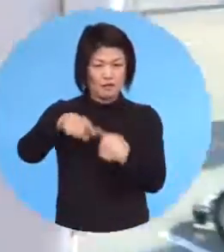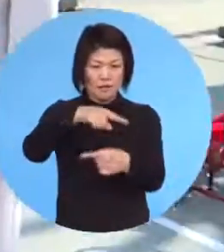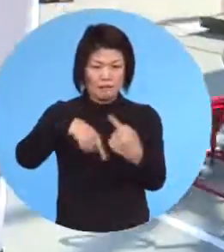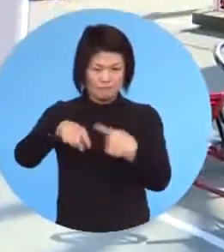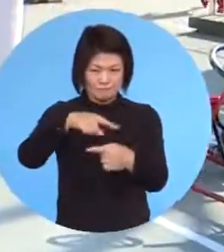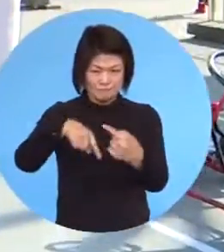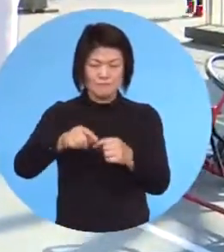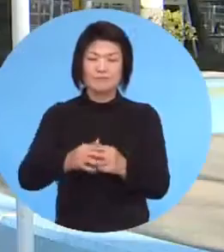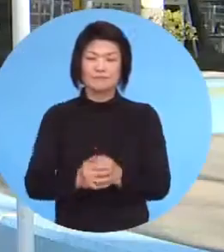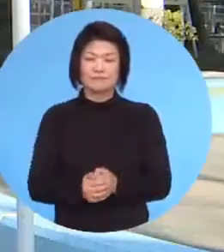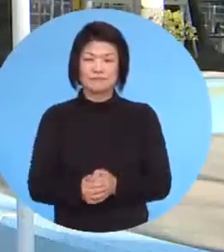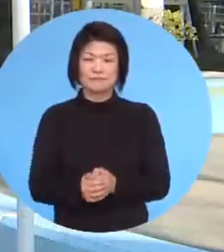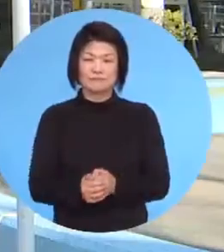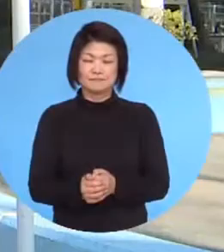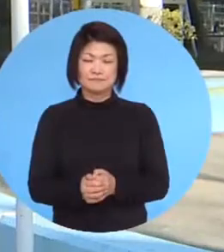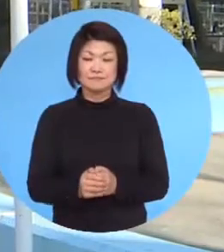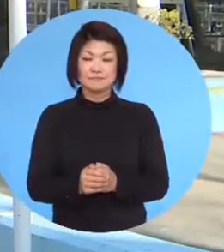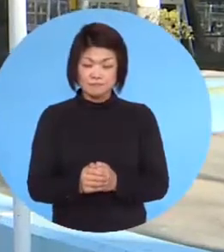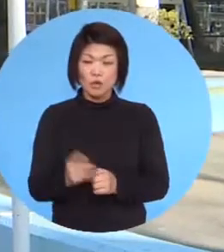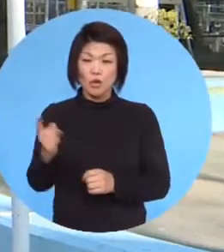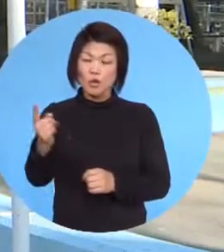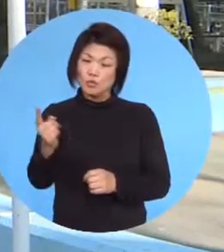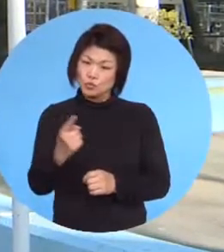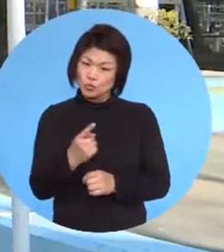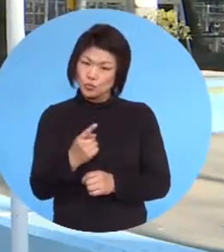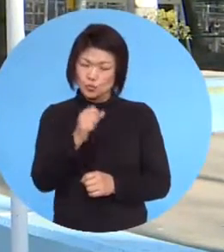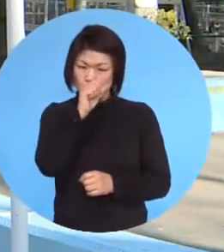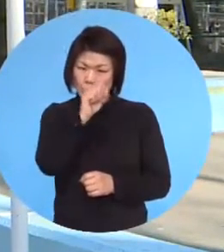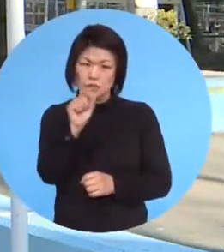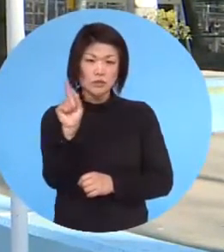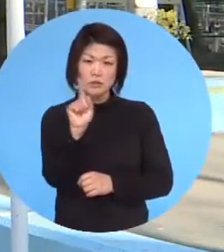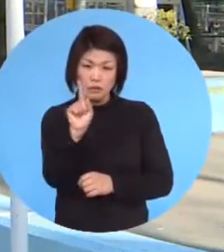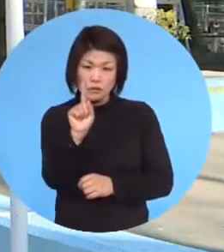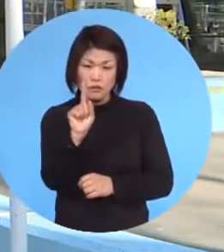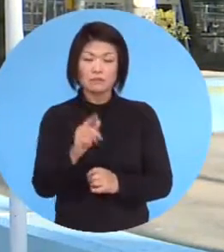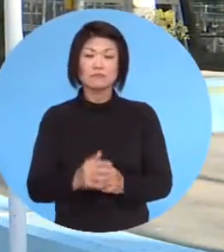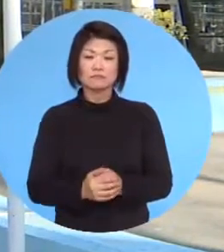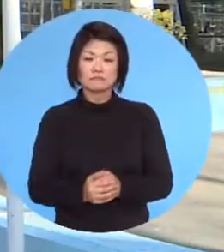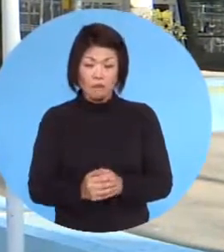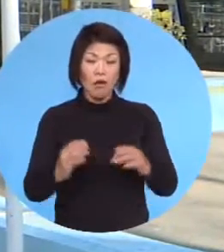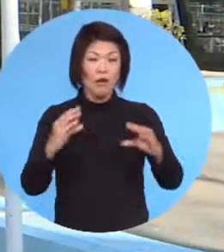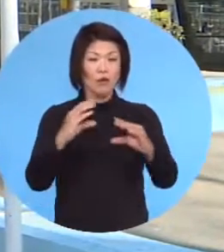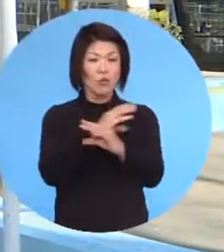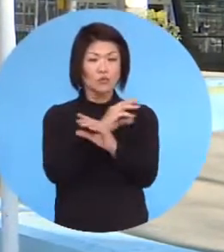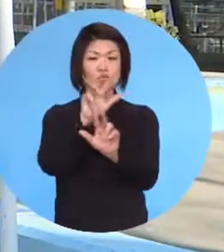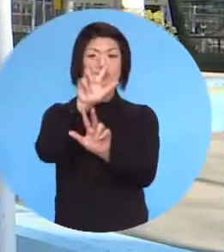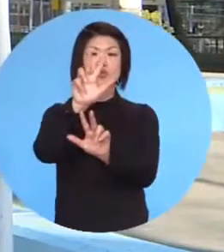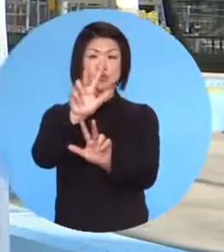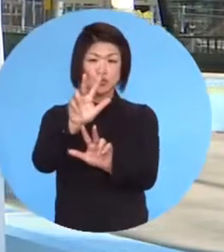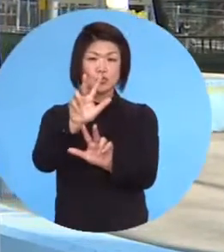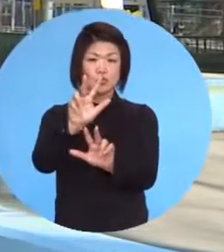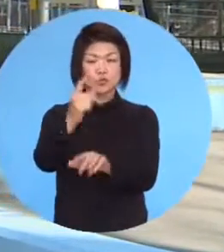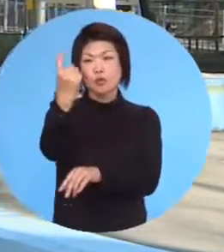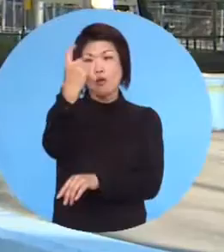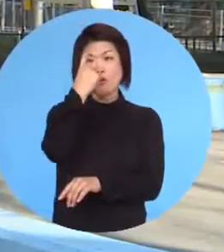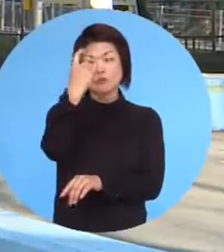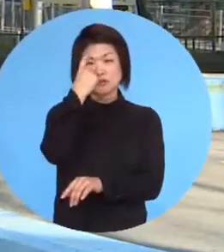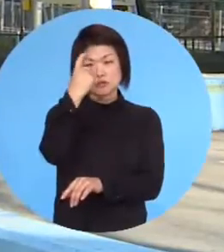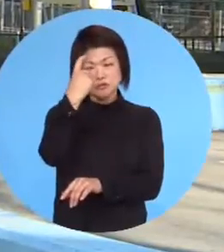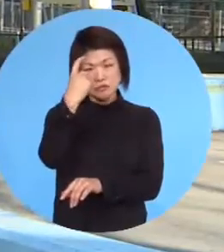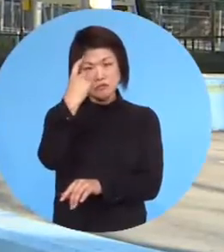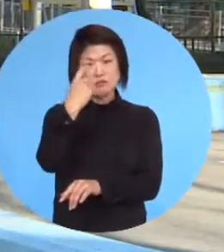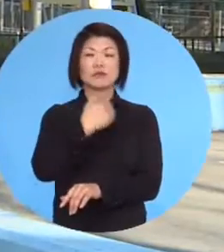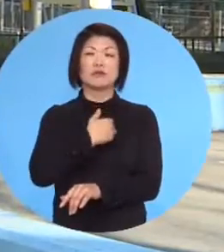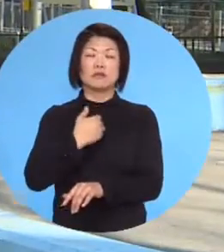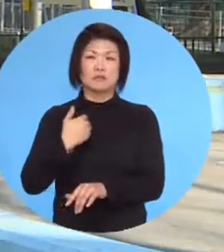回も乗ってます。 この公園で練習する良さってどんなことですか？ 交通ルールがちゃんとできるっていうのが一番